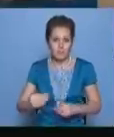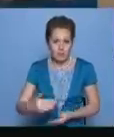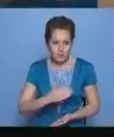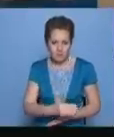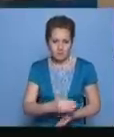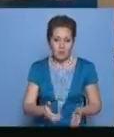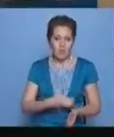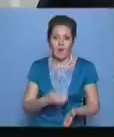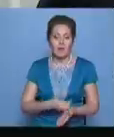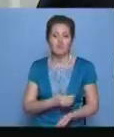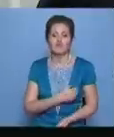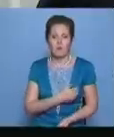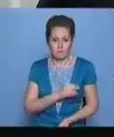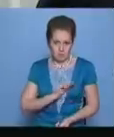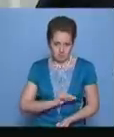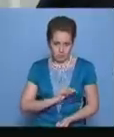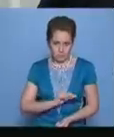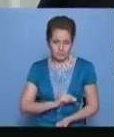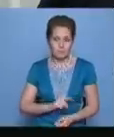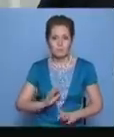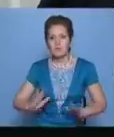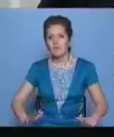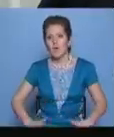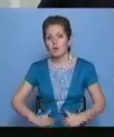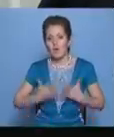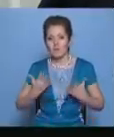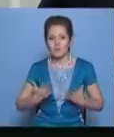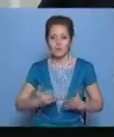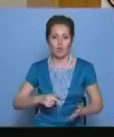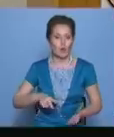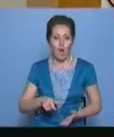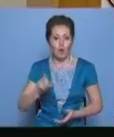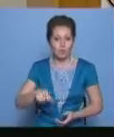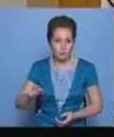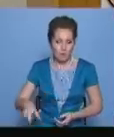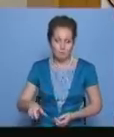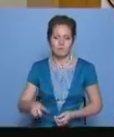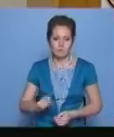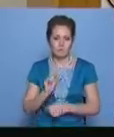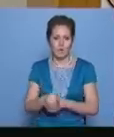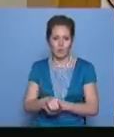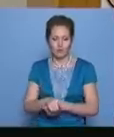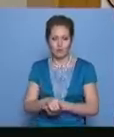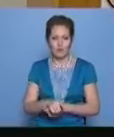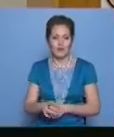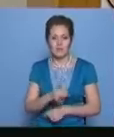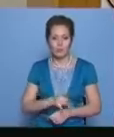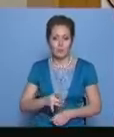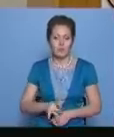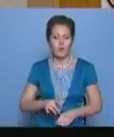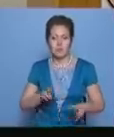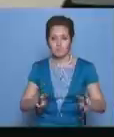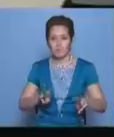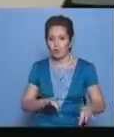хватает желания работать. Вдохновить ижевских дорожников на работу Александр Соловьев поручил республиканскому Миндортрансу. Глава